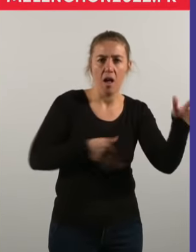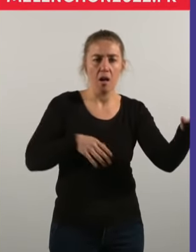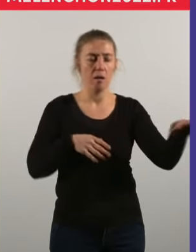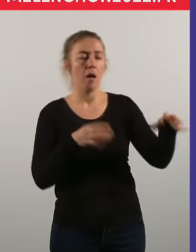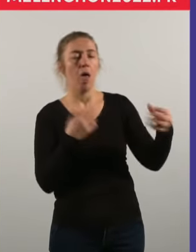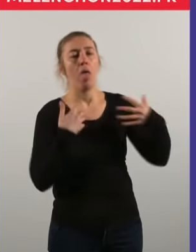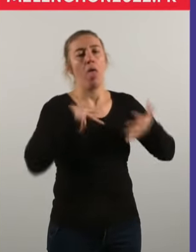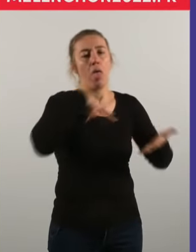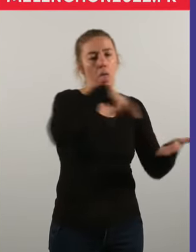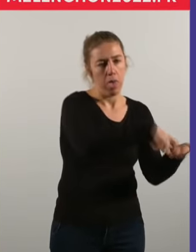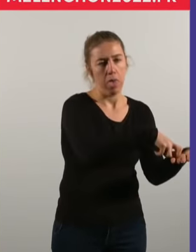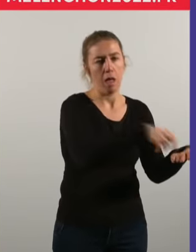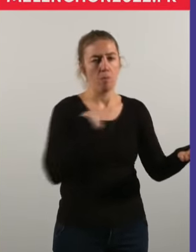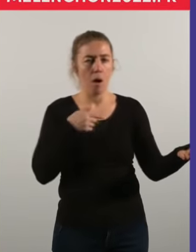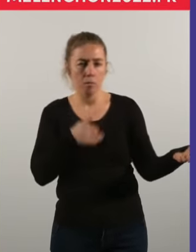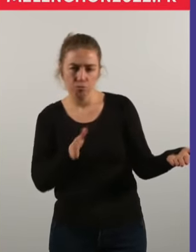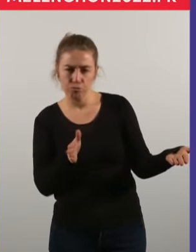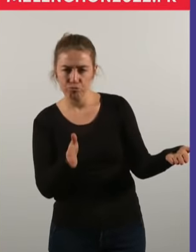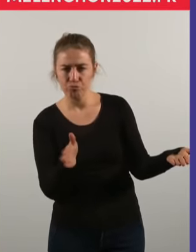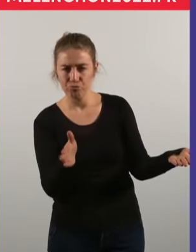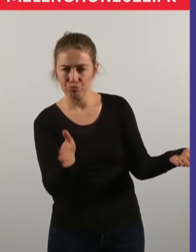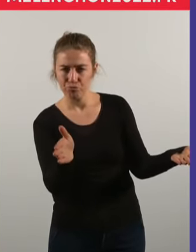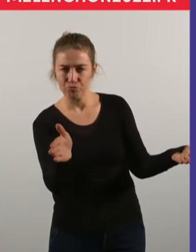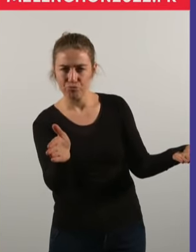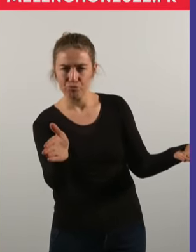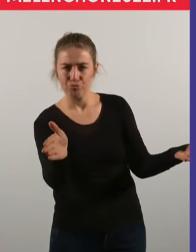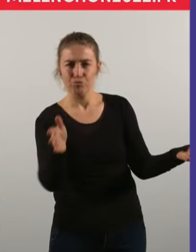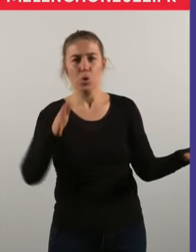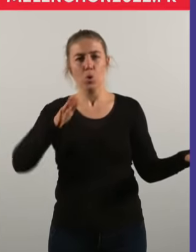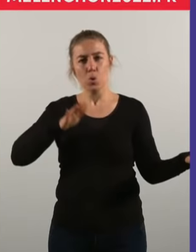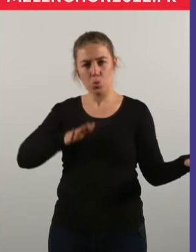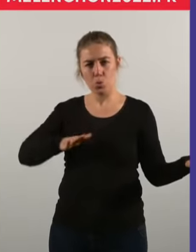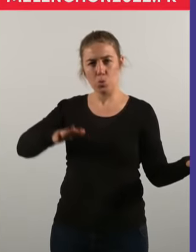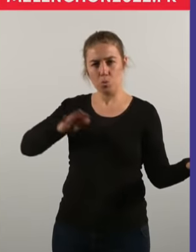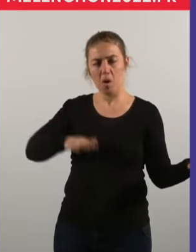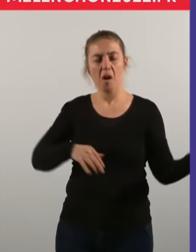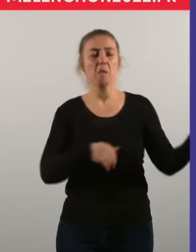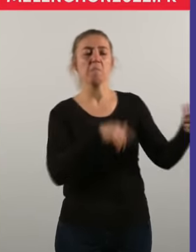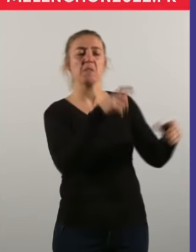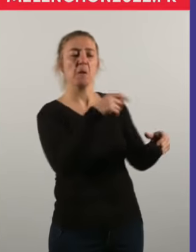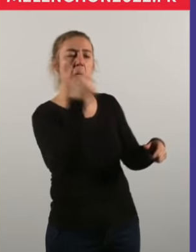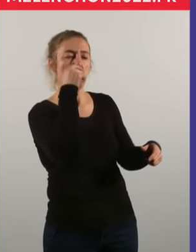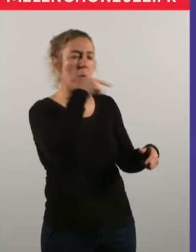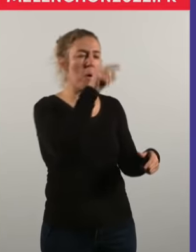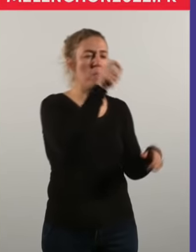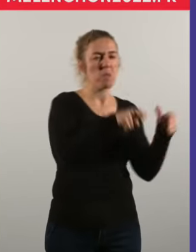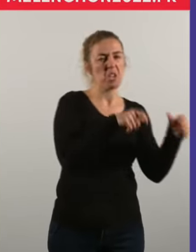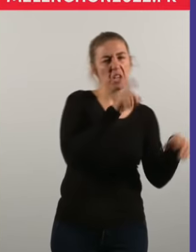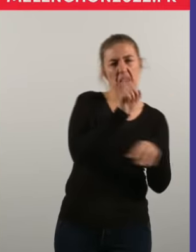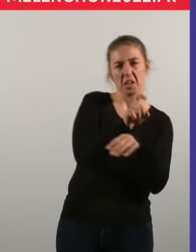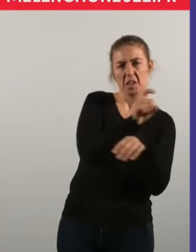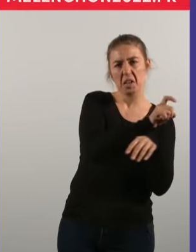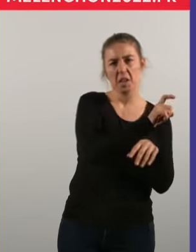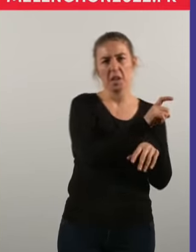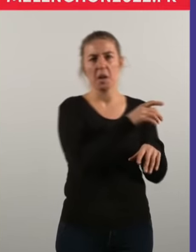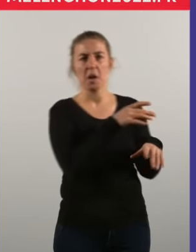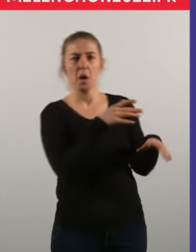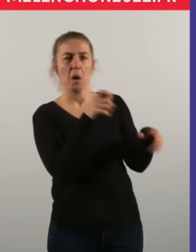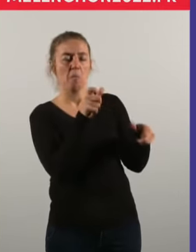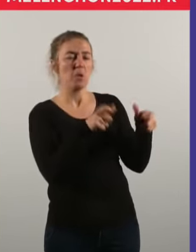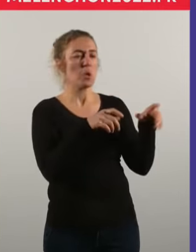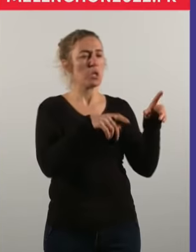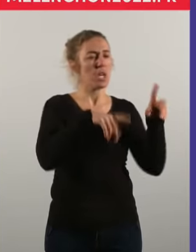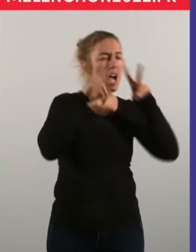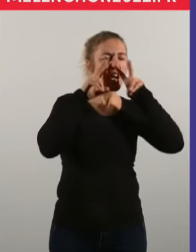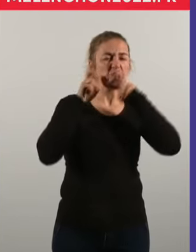chemin. Tout doucement, au milieu des menteurs, des sarcasmes, des sondeurs qui ne sondent que leurs